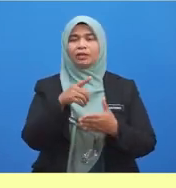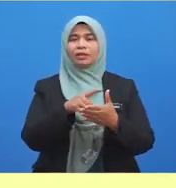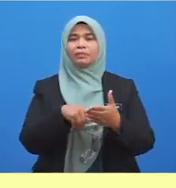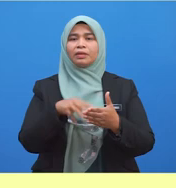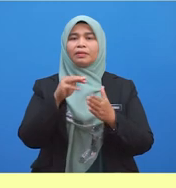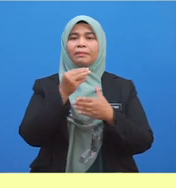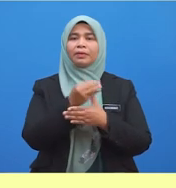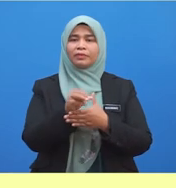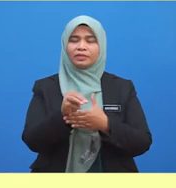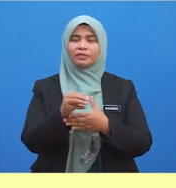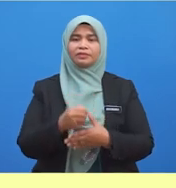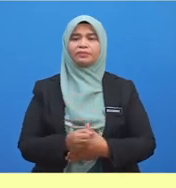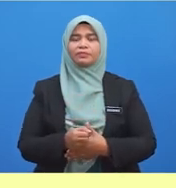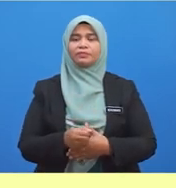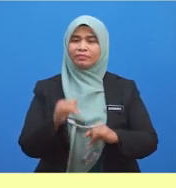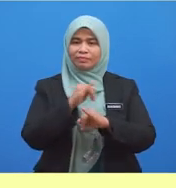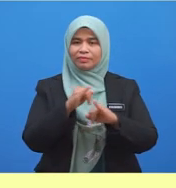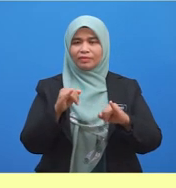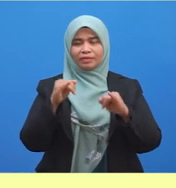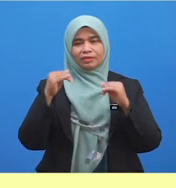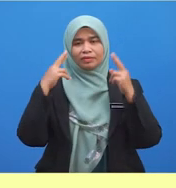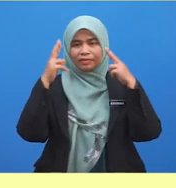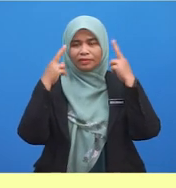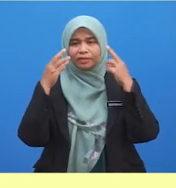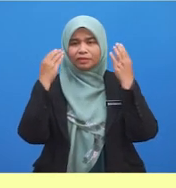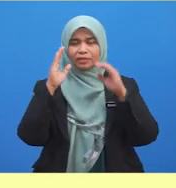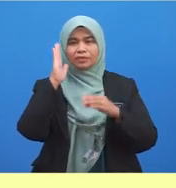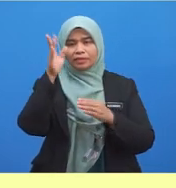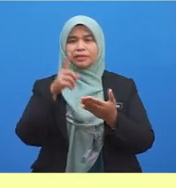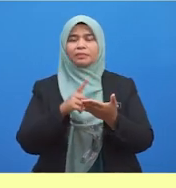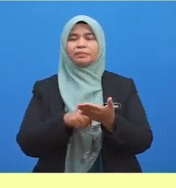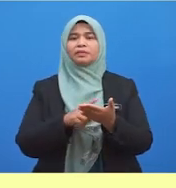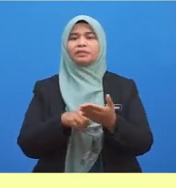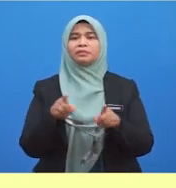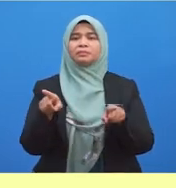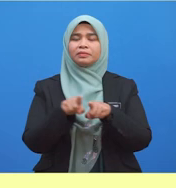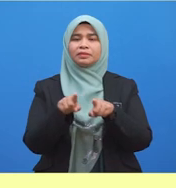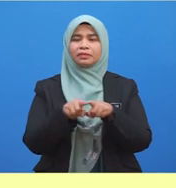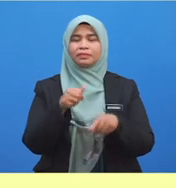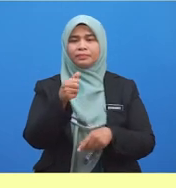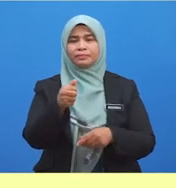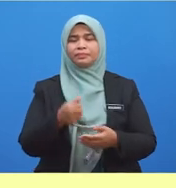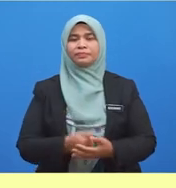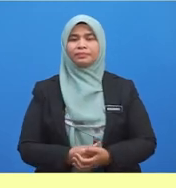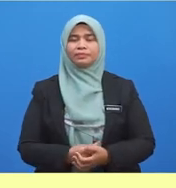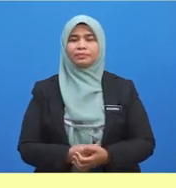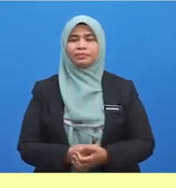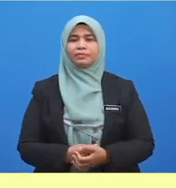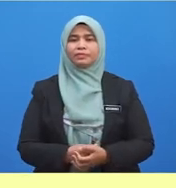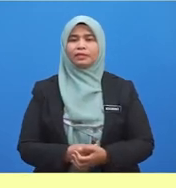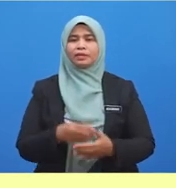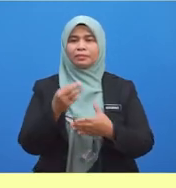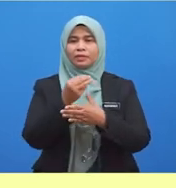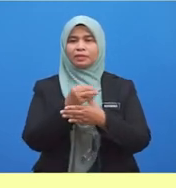Meiosis ialah proses pembahagian nukleus sel. Proses ini berlaku di dalam organ